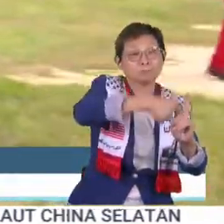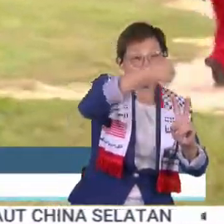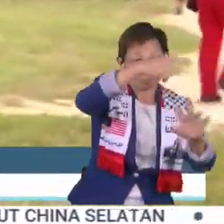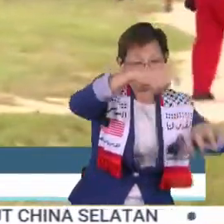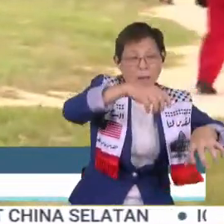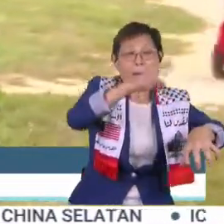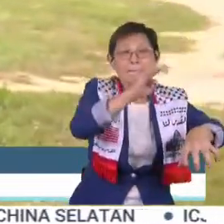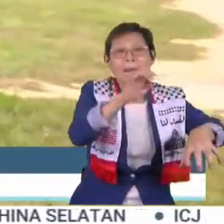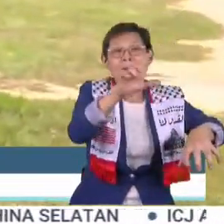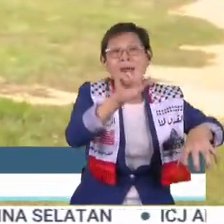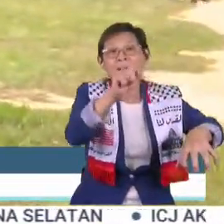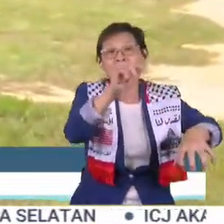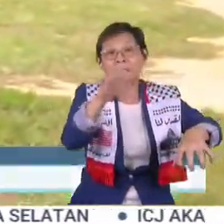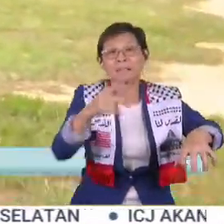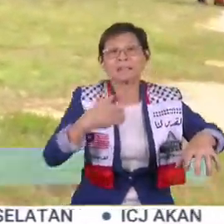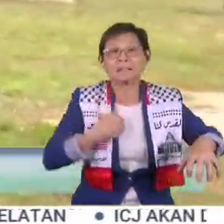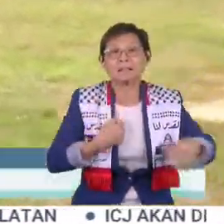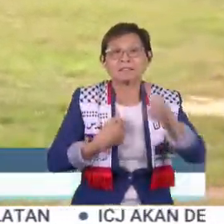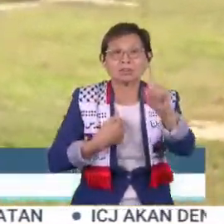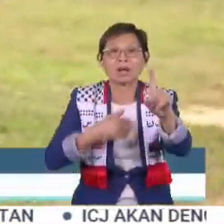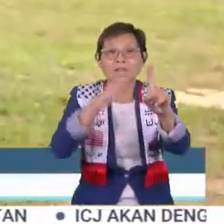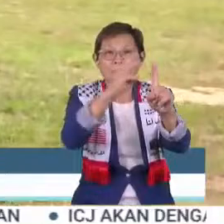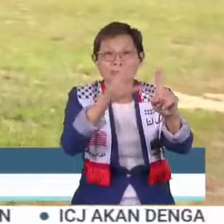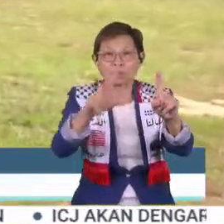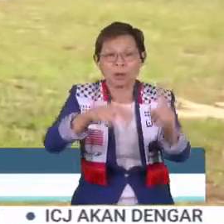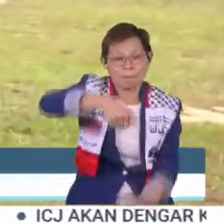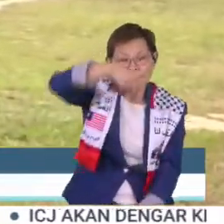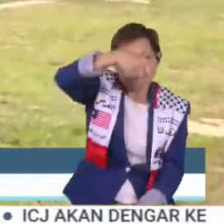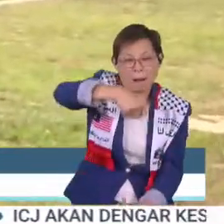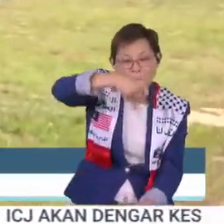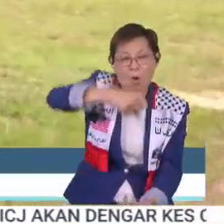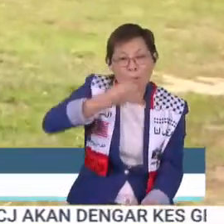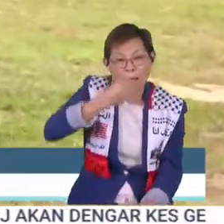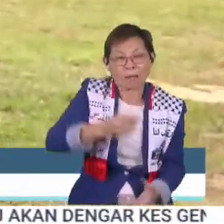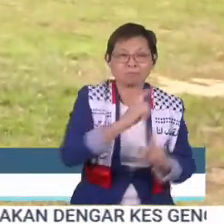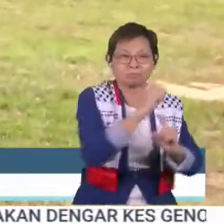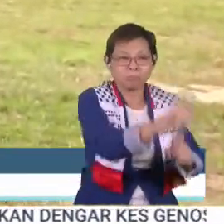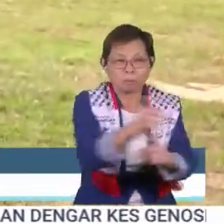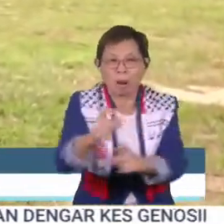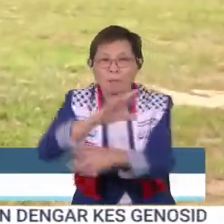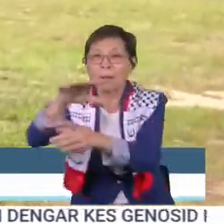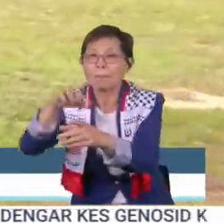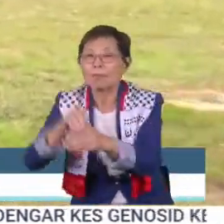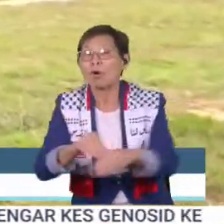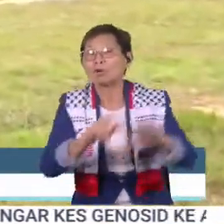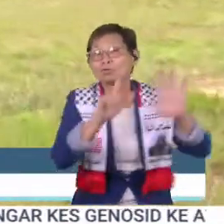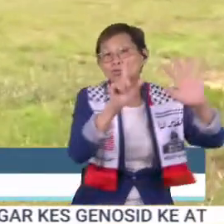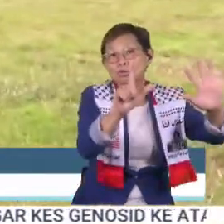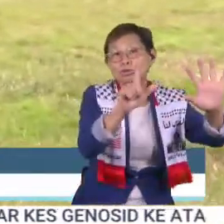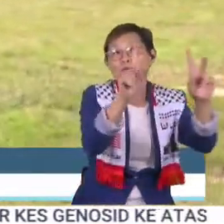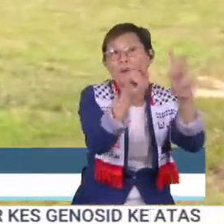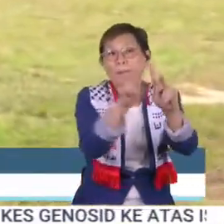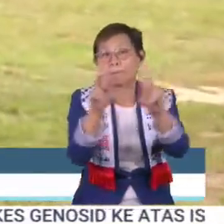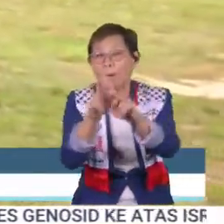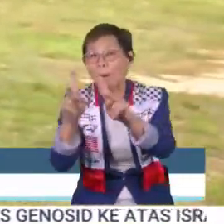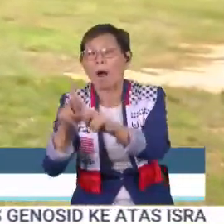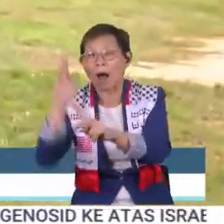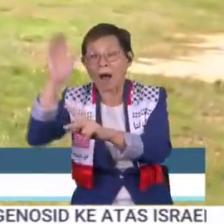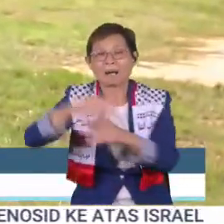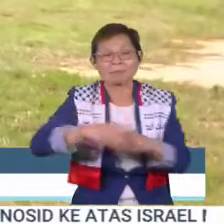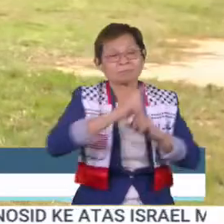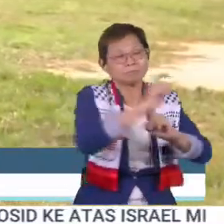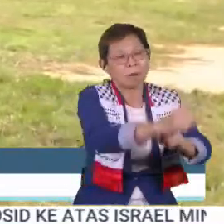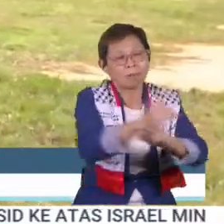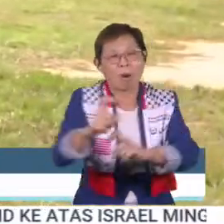ini sebanyak 163 bakul makanan akan diedarkan melibatkan 7 buah kampung yang akan